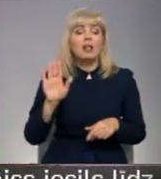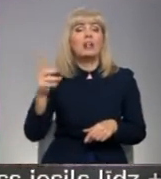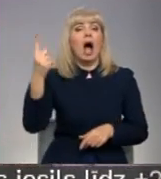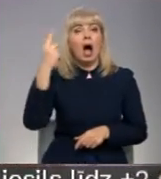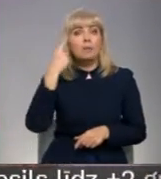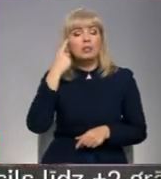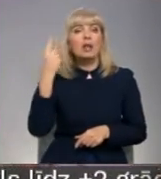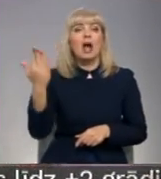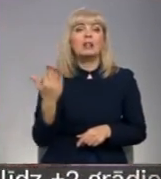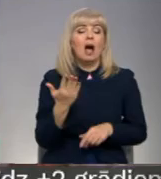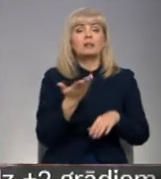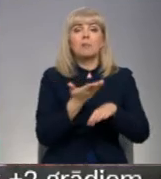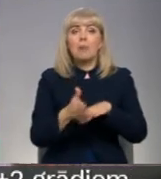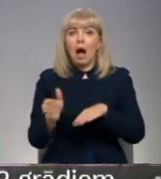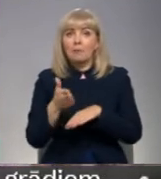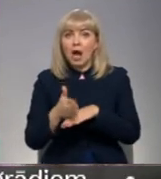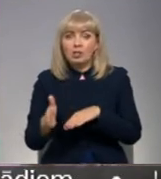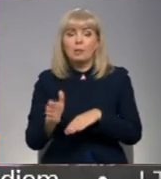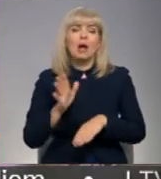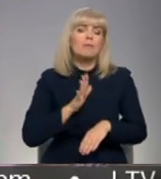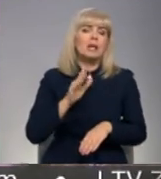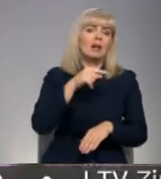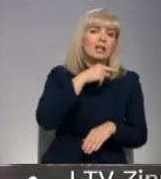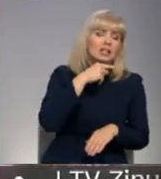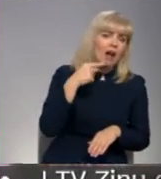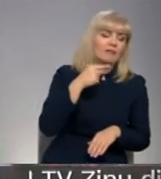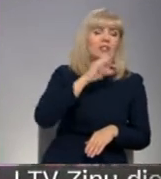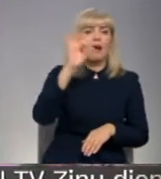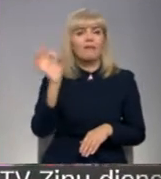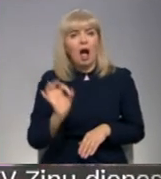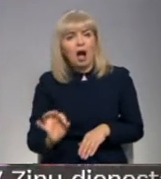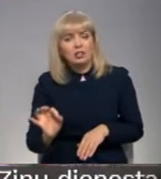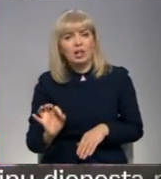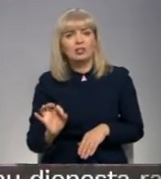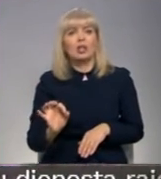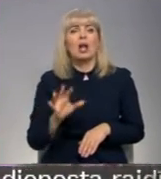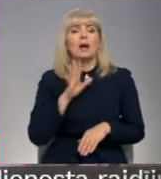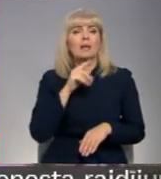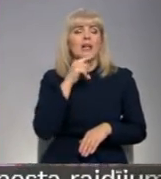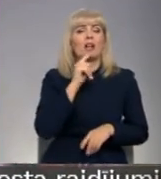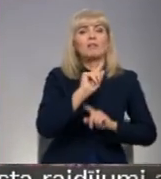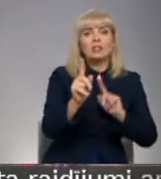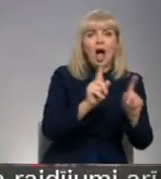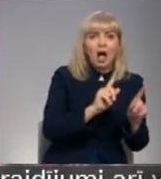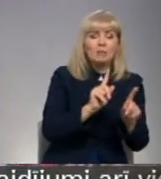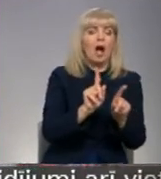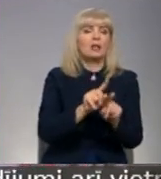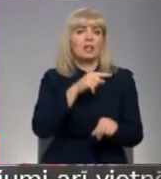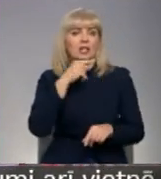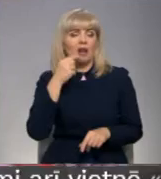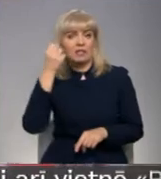apziņa nāca pamazām. Bija krieviski vāciska vide, krieviska administrācija, krieviska